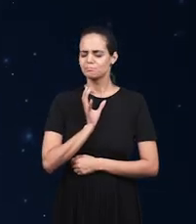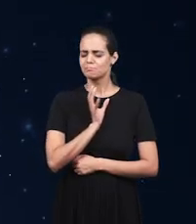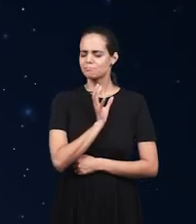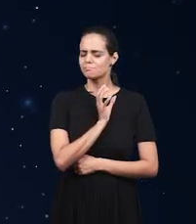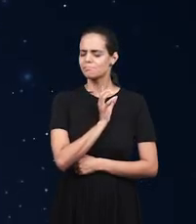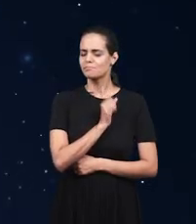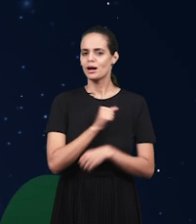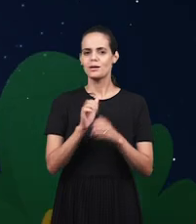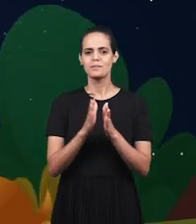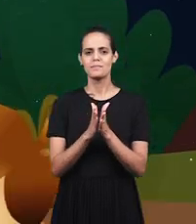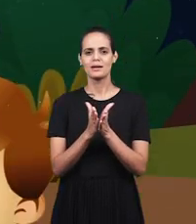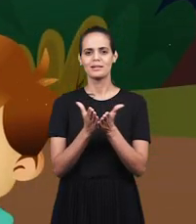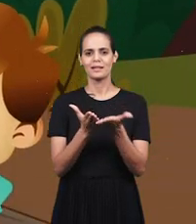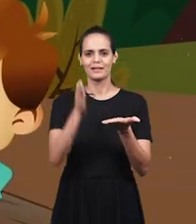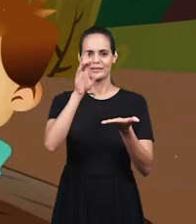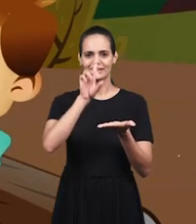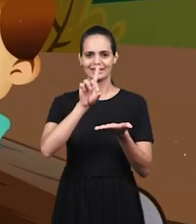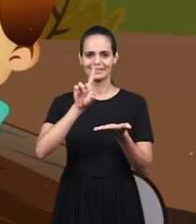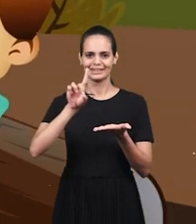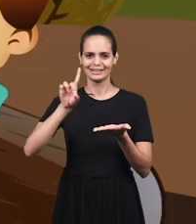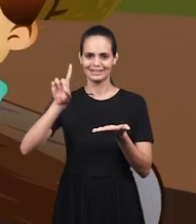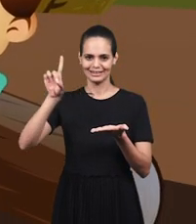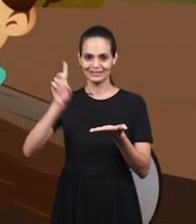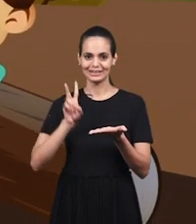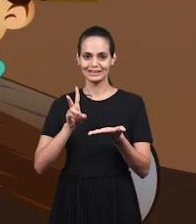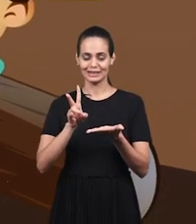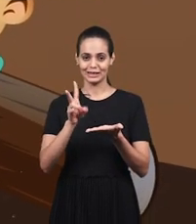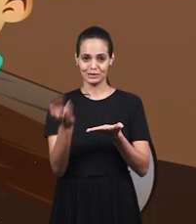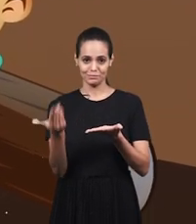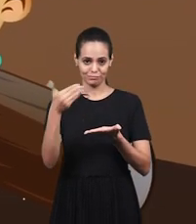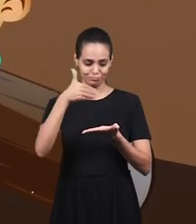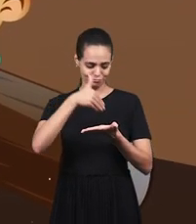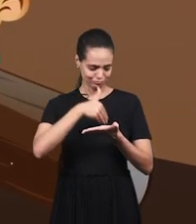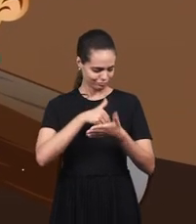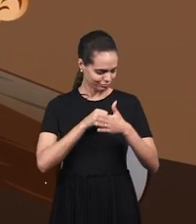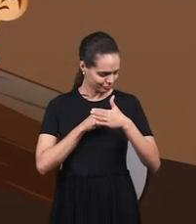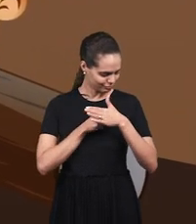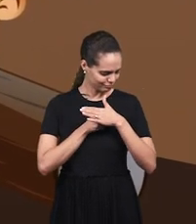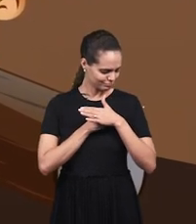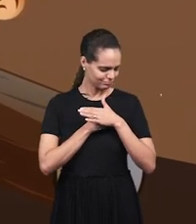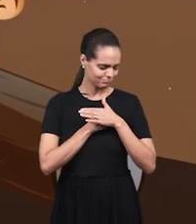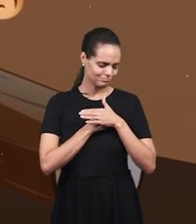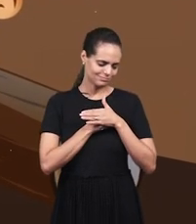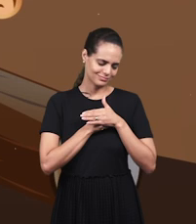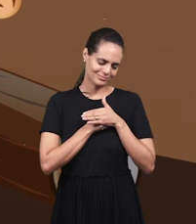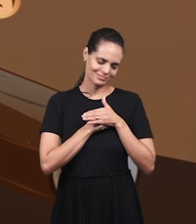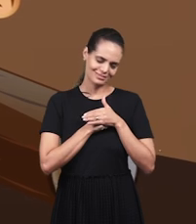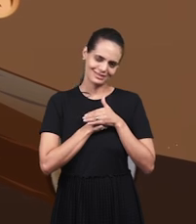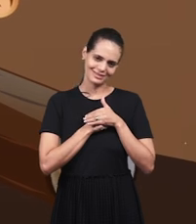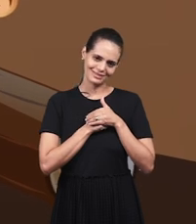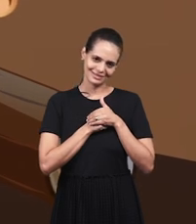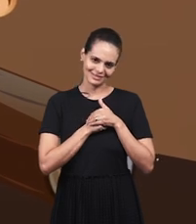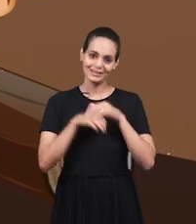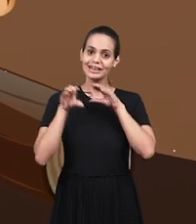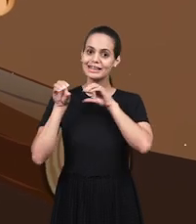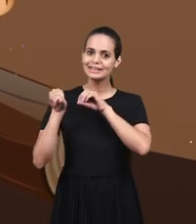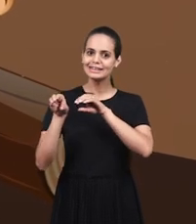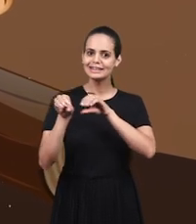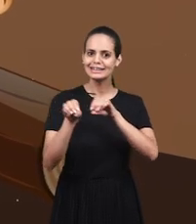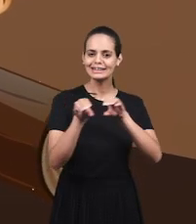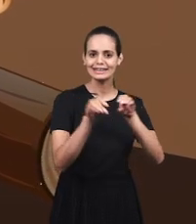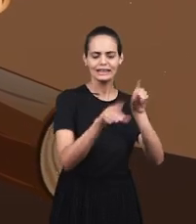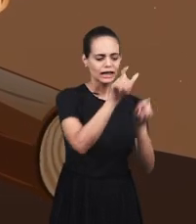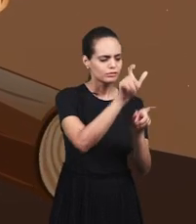Я хочу любить Слово Твое и хранить ее всегда в сердце моем, и